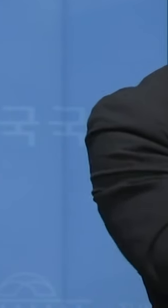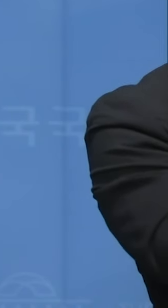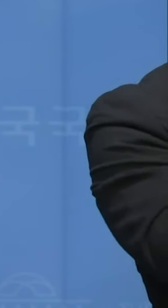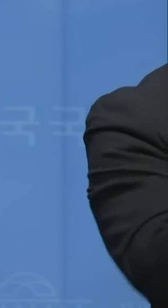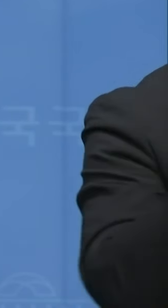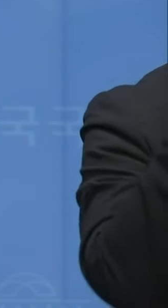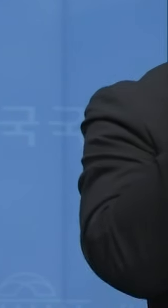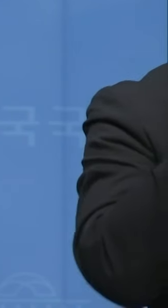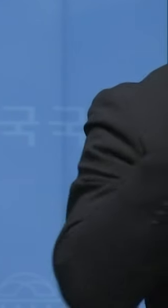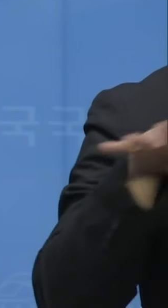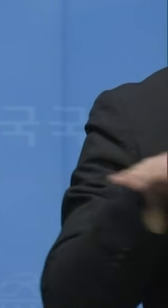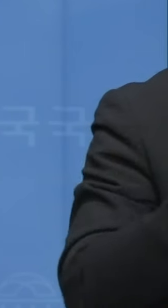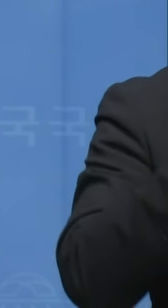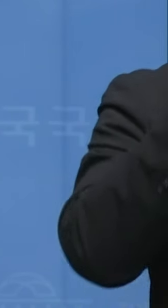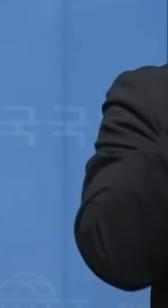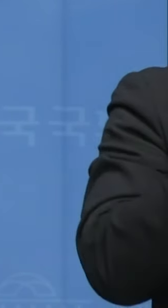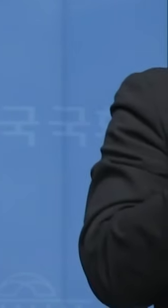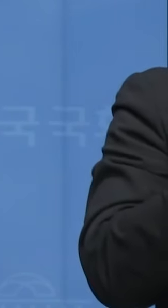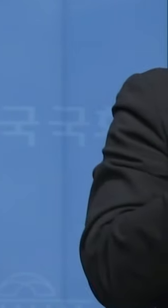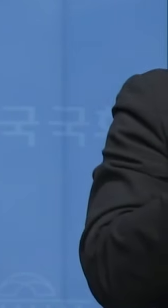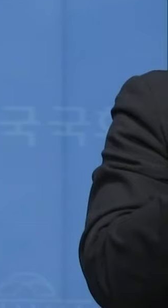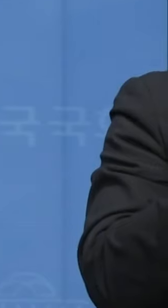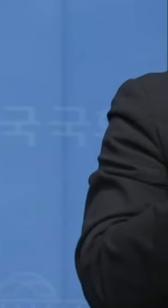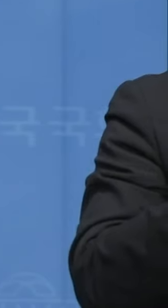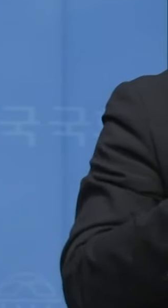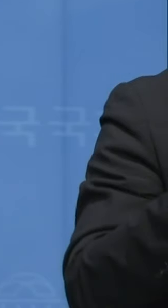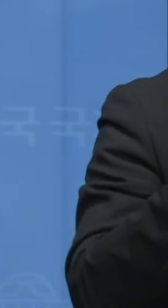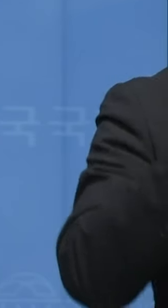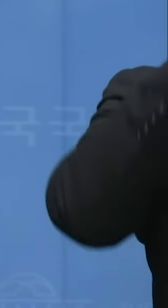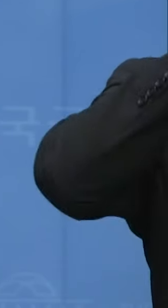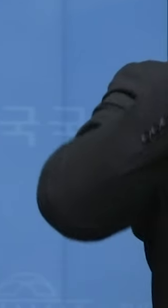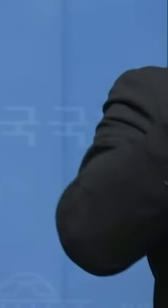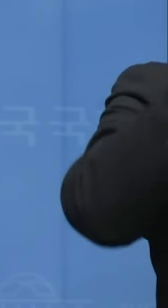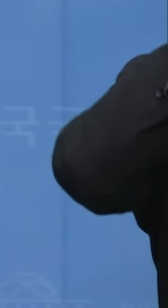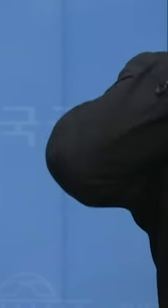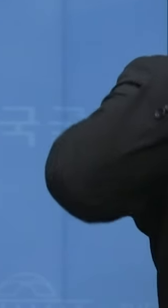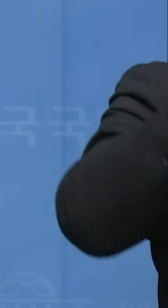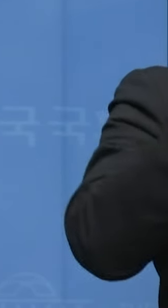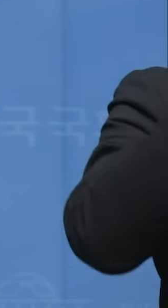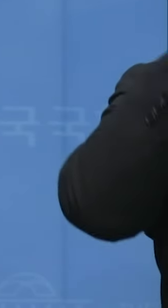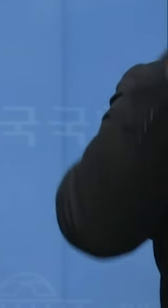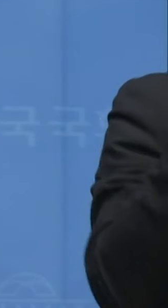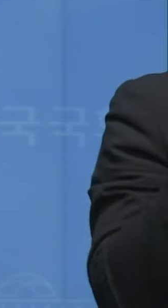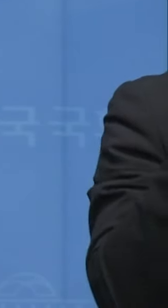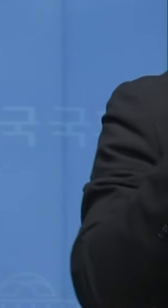서울중앙지검 1차장 김창진 4장 진검사